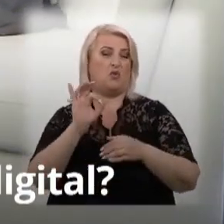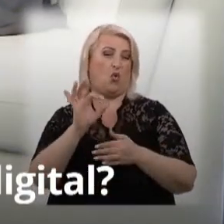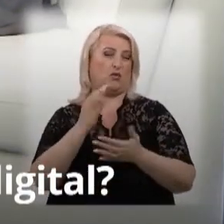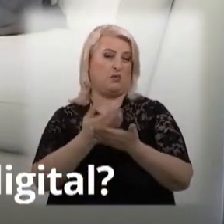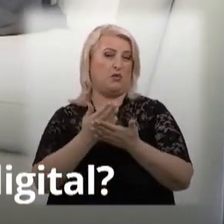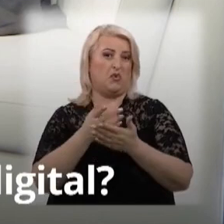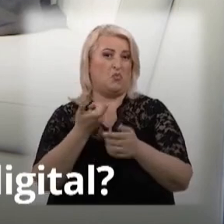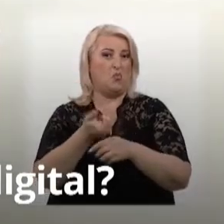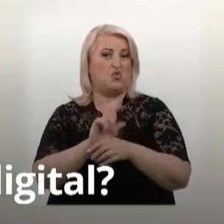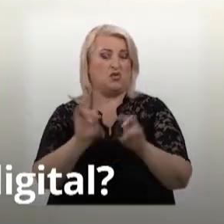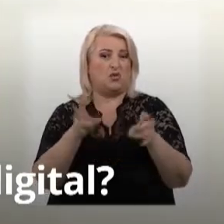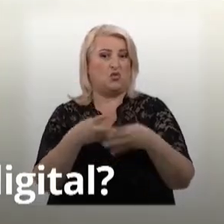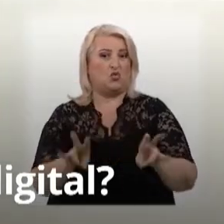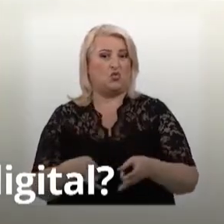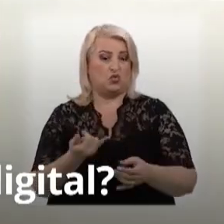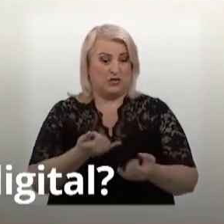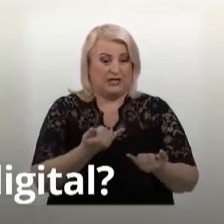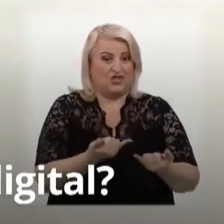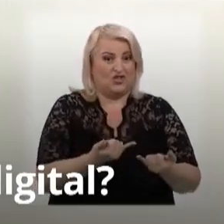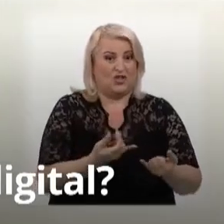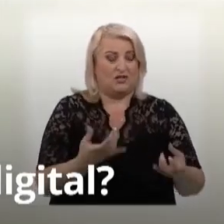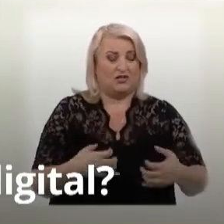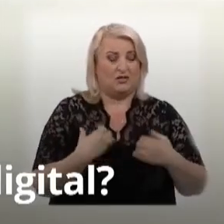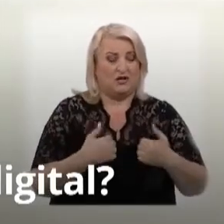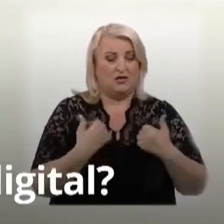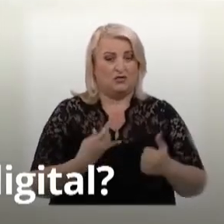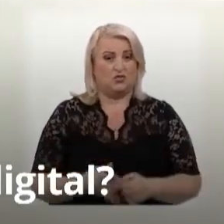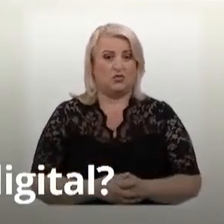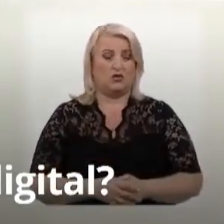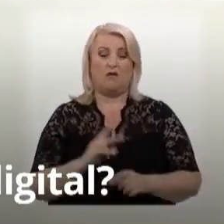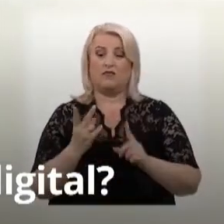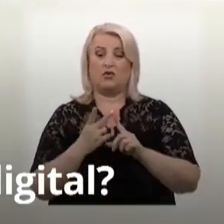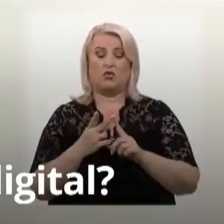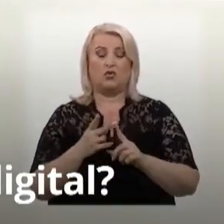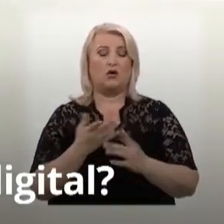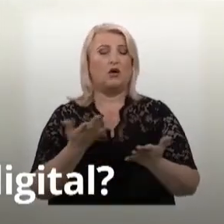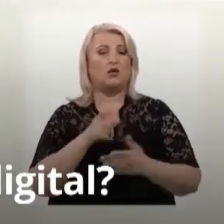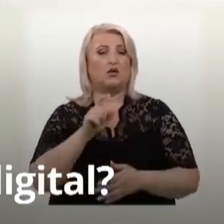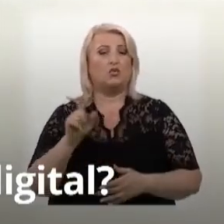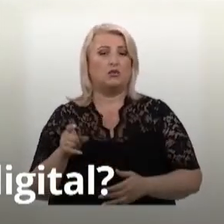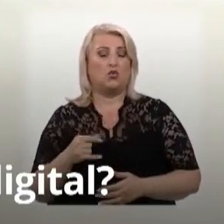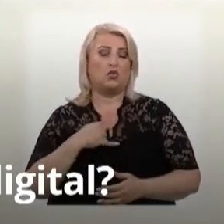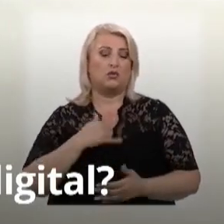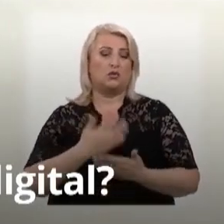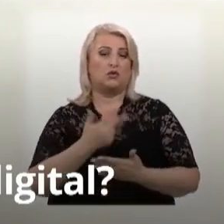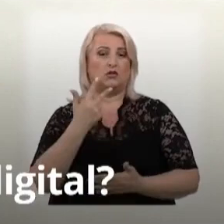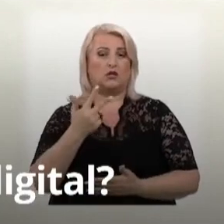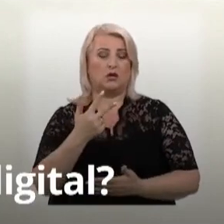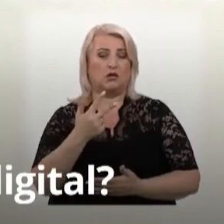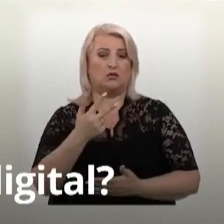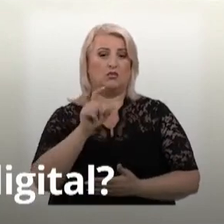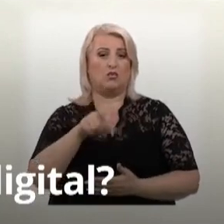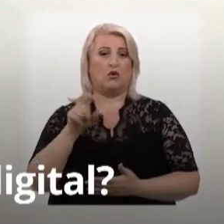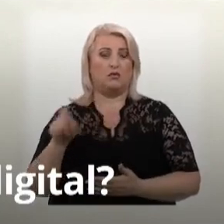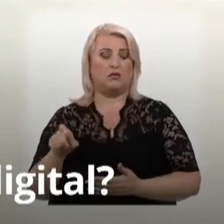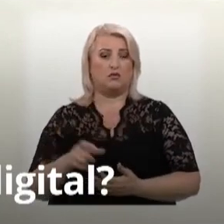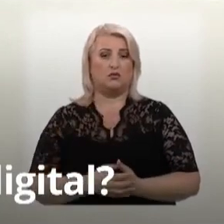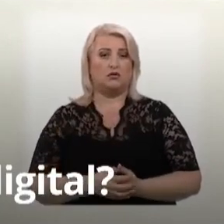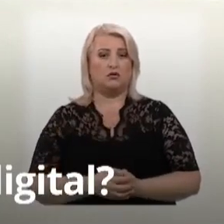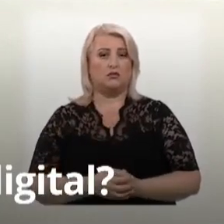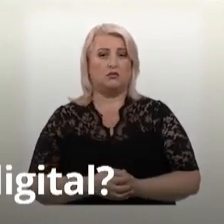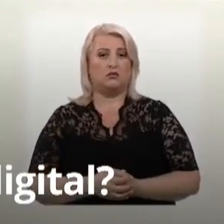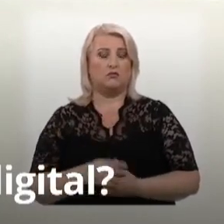Și atunci aceste Prime cât erau doilea oameni ce fel de oameni noi trebuie să avem trei tipuri de oameni in house autor Sau problems